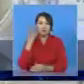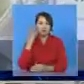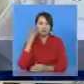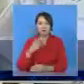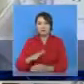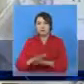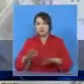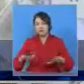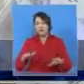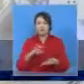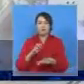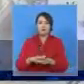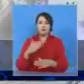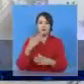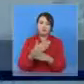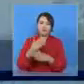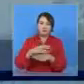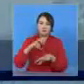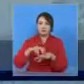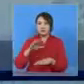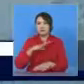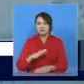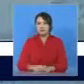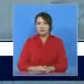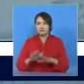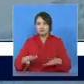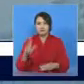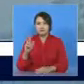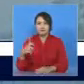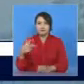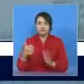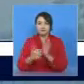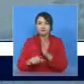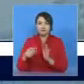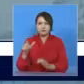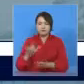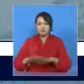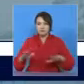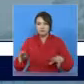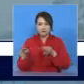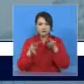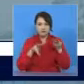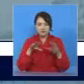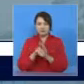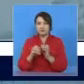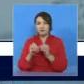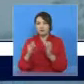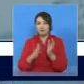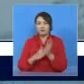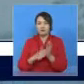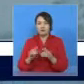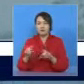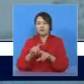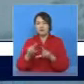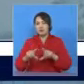келіншектер мен балалар да дәрігер көмегіне жүгінген. Балалар бойынша 260 бала бақылауда, оның ішінде 19 бала